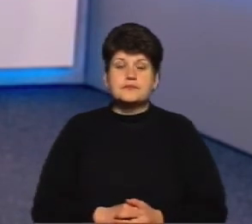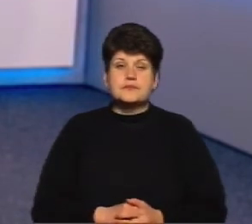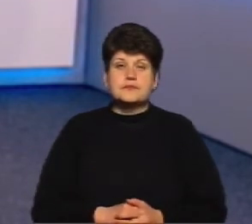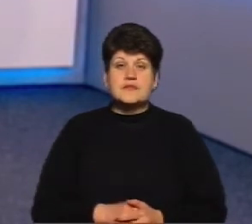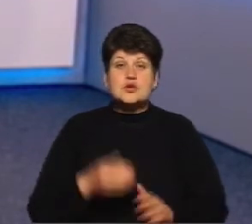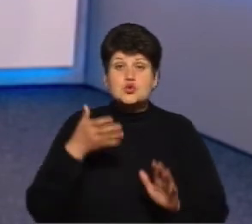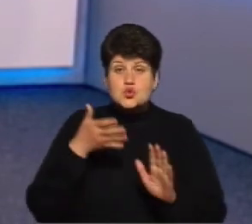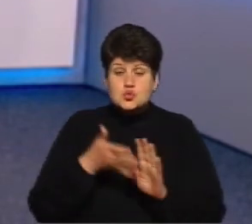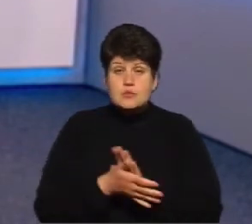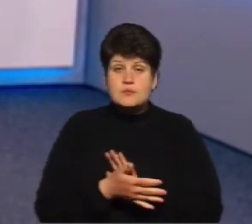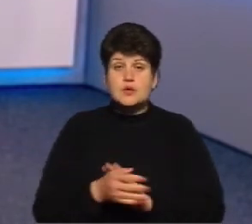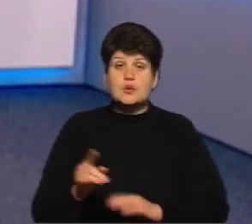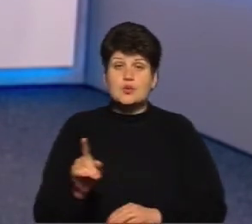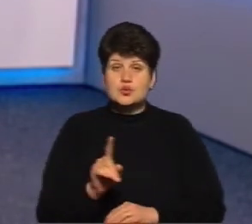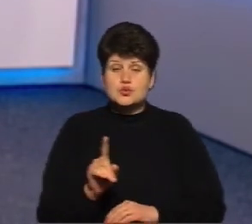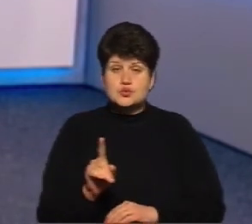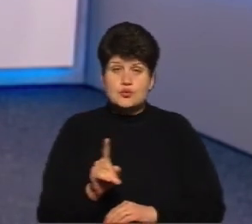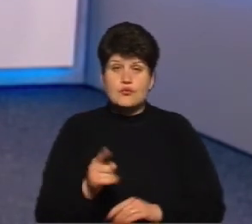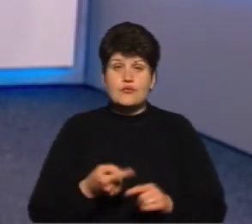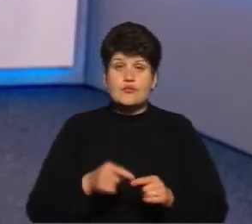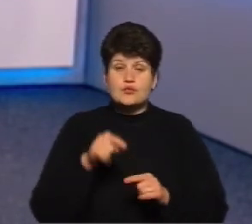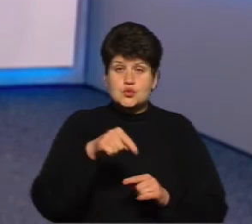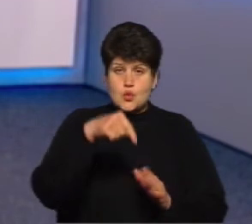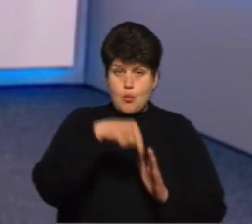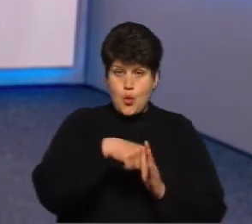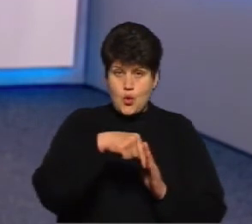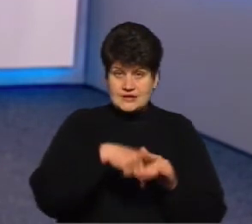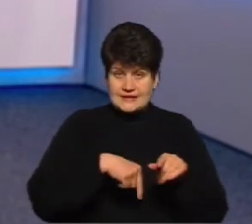Зрозуміло, що в цьому контексті